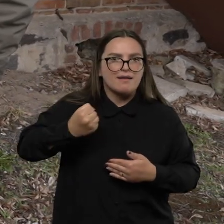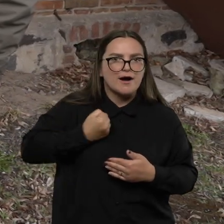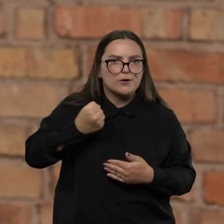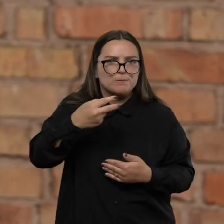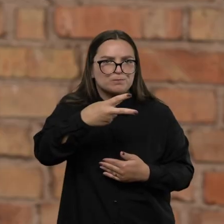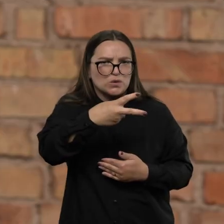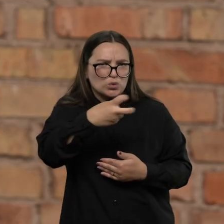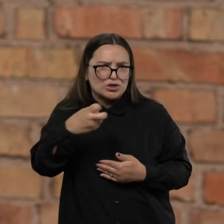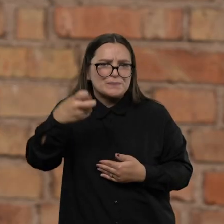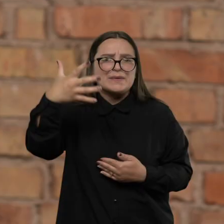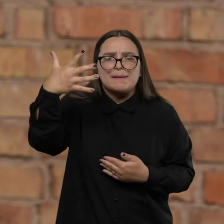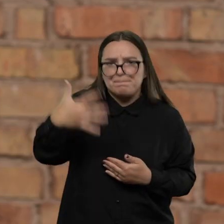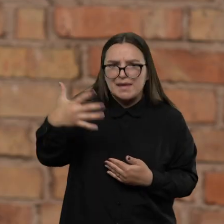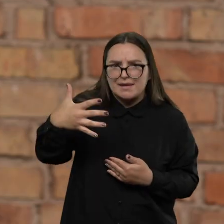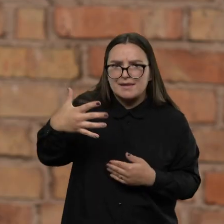karių